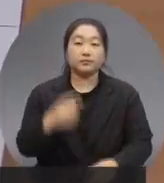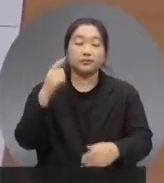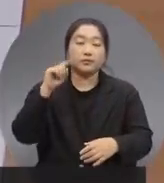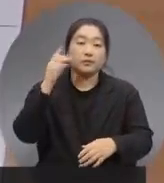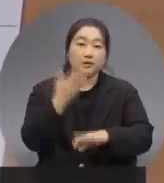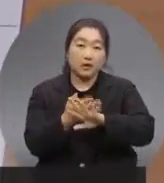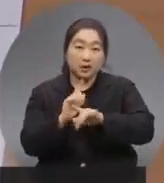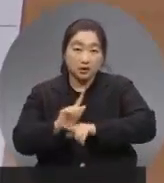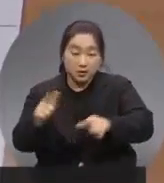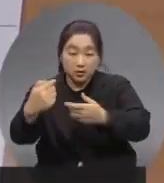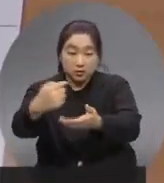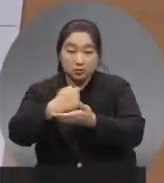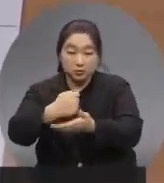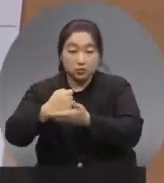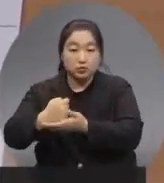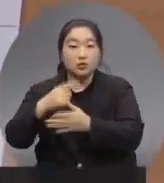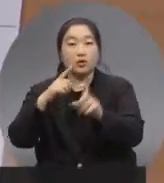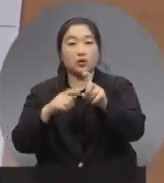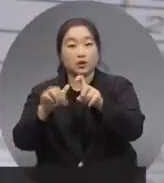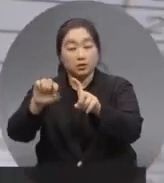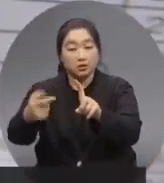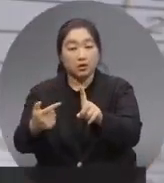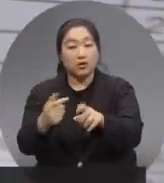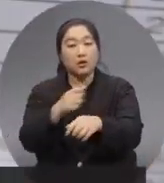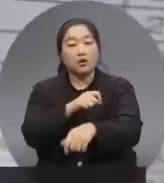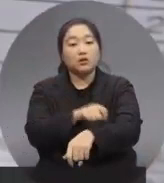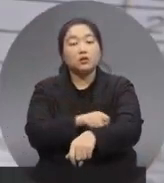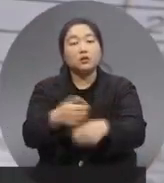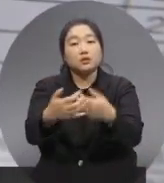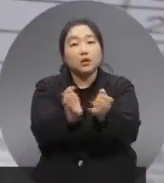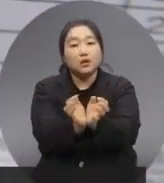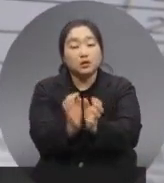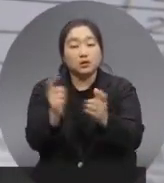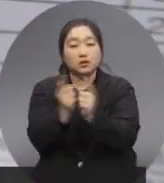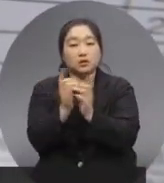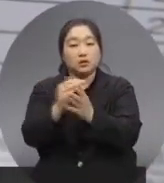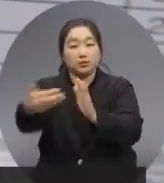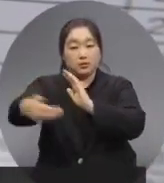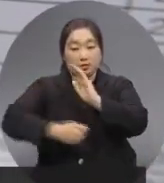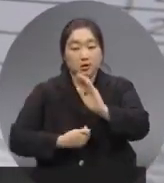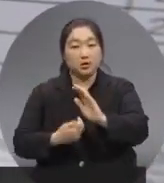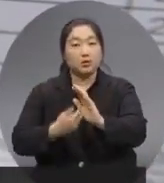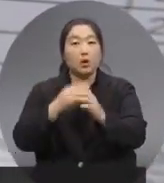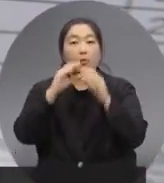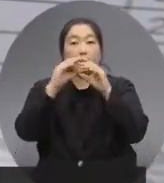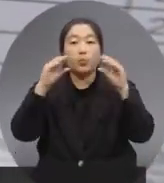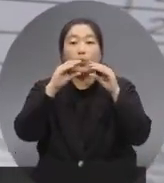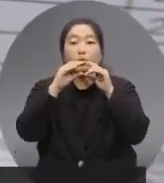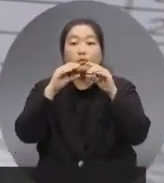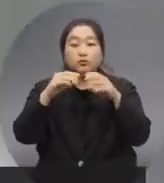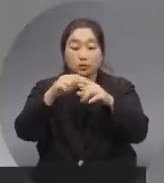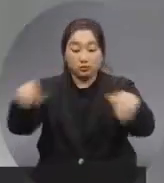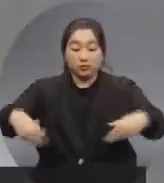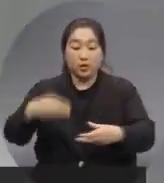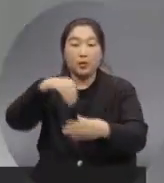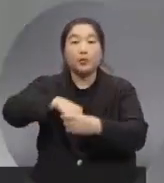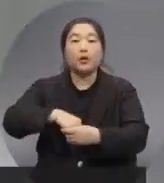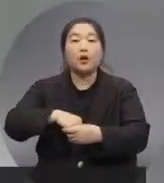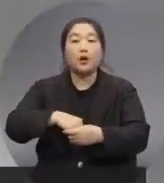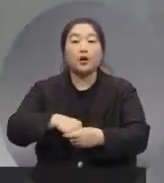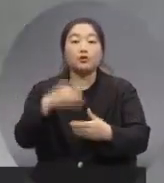날 접수된 찬성 의견 11건도 특정 단체가 직접 제출한 한 봉투에 담겨 있었습니다